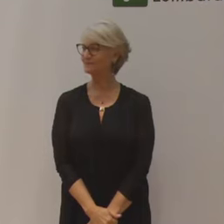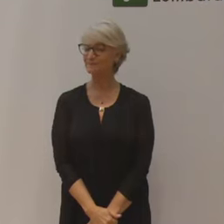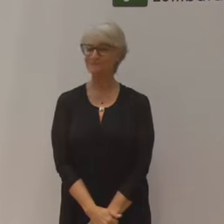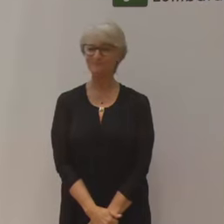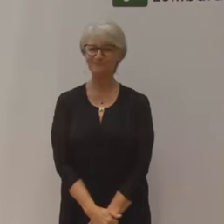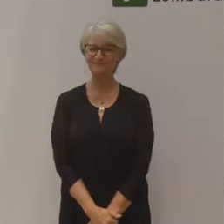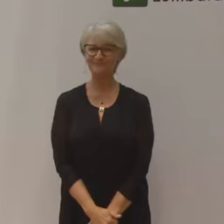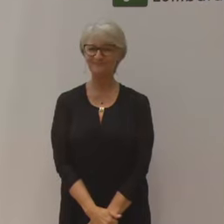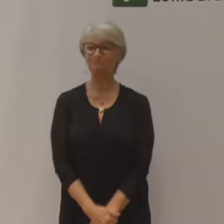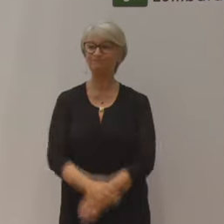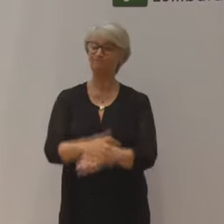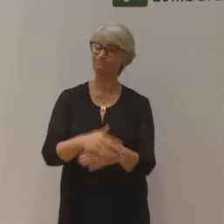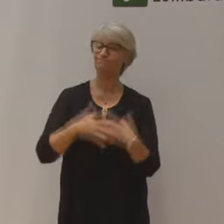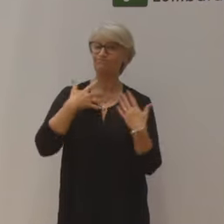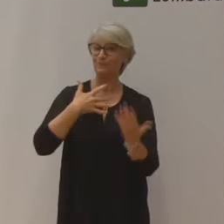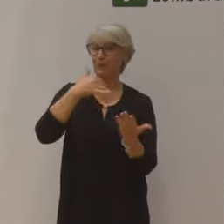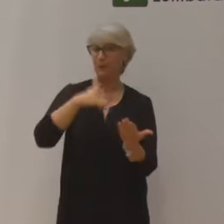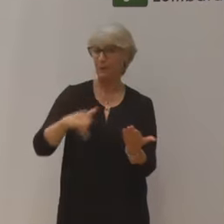Da ultimo